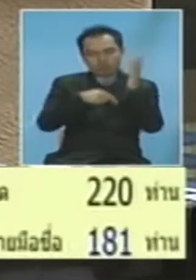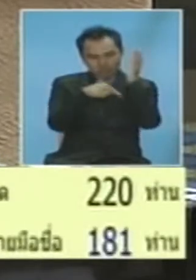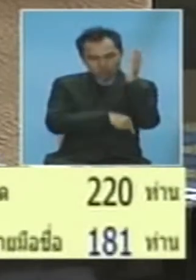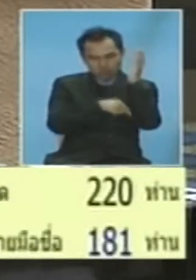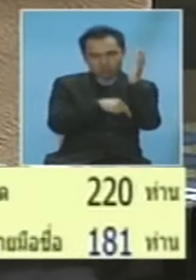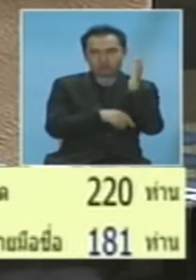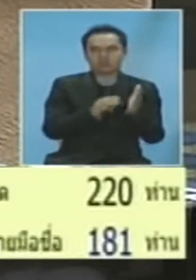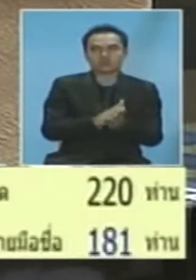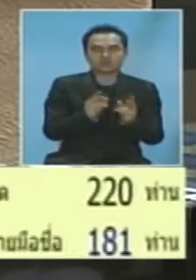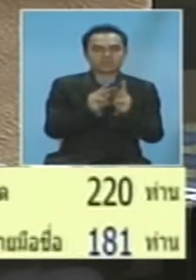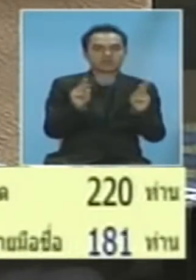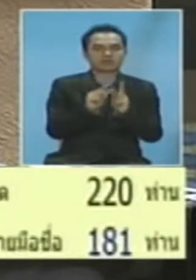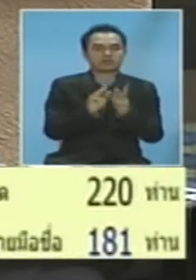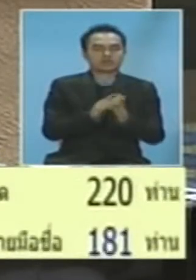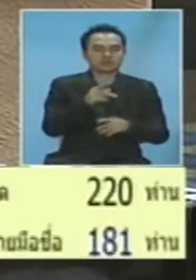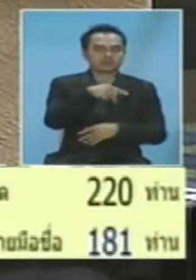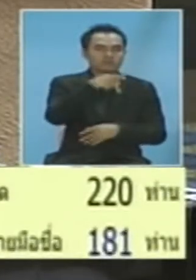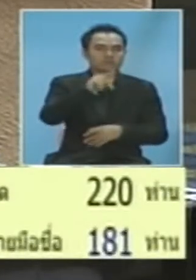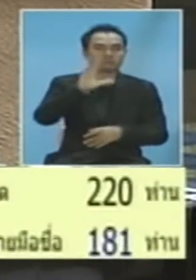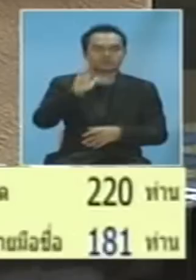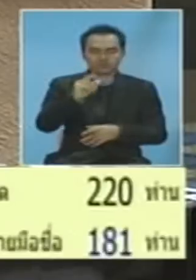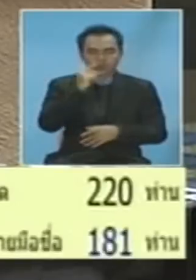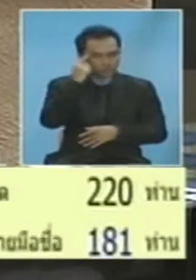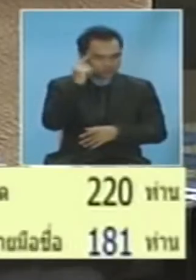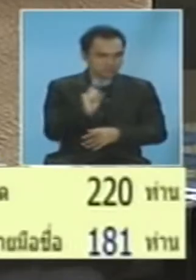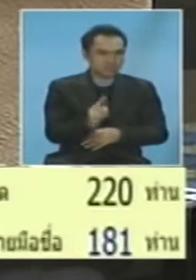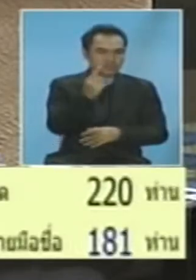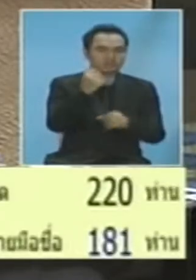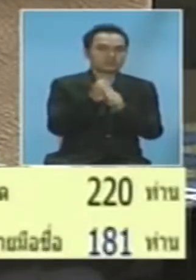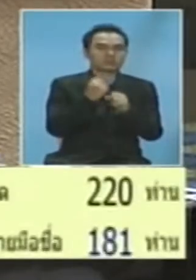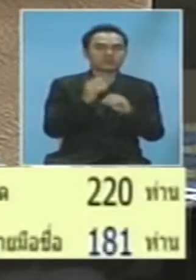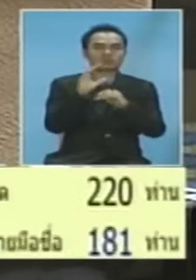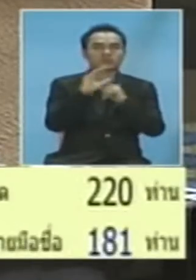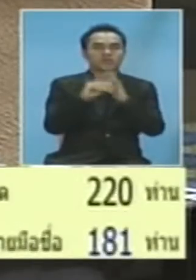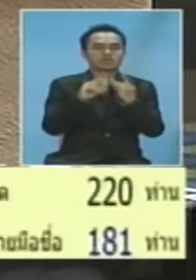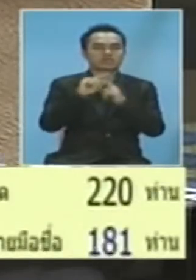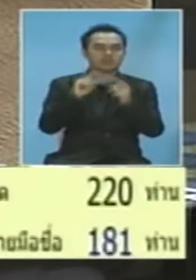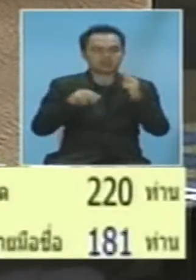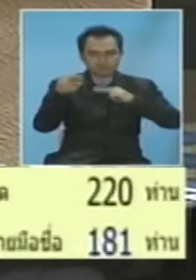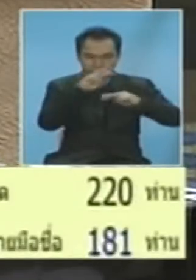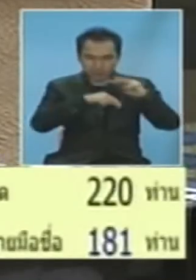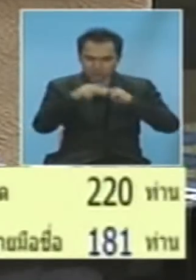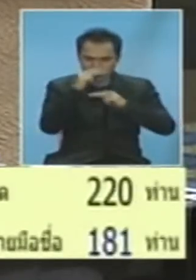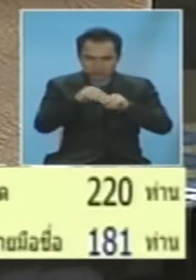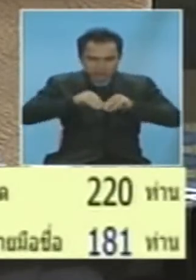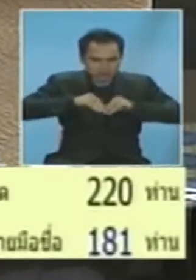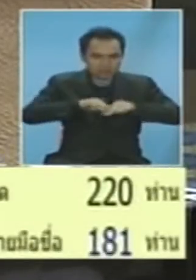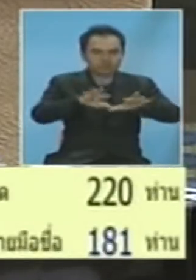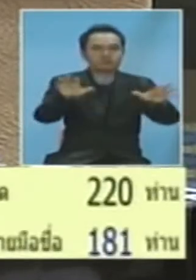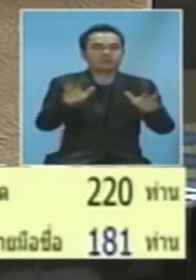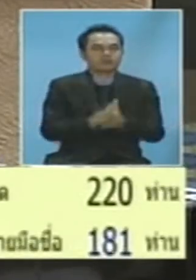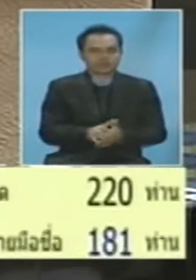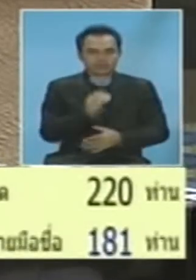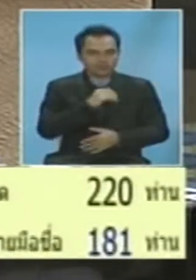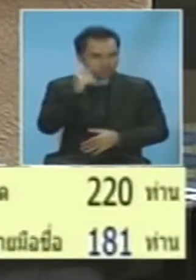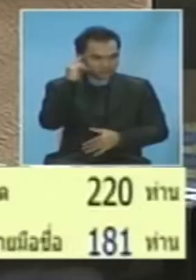ซึ่งคณะกรรมการปปช.ได้เริ่มต้นดำเนินการจึงเป็นการตีแผ่และจับทุ